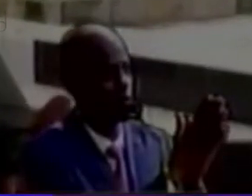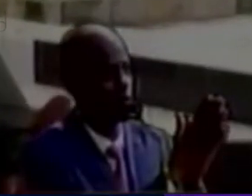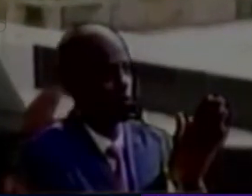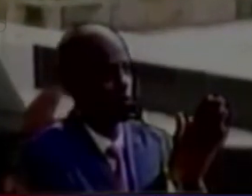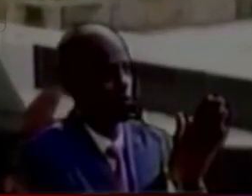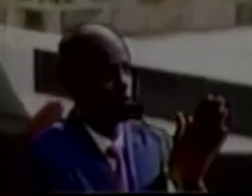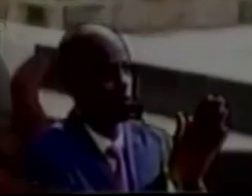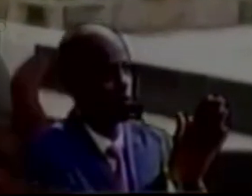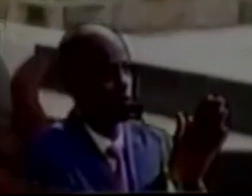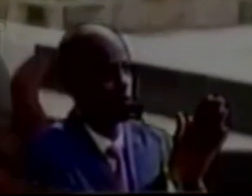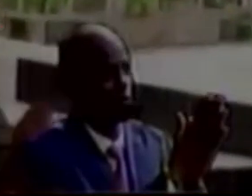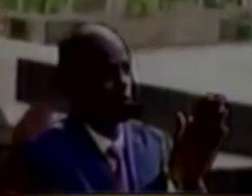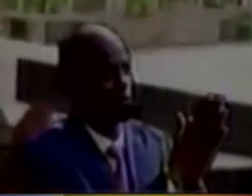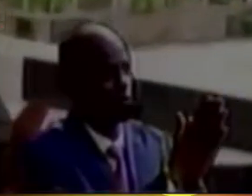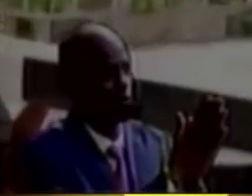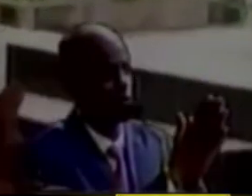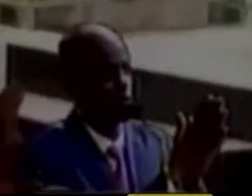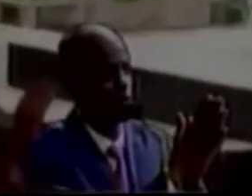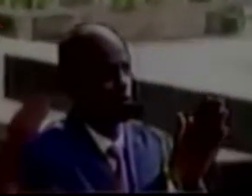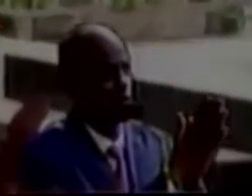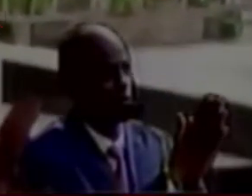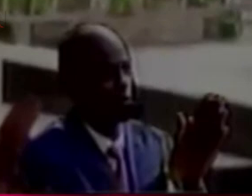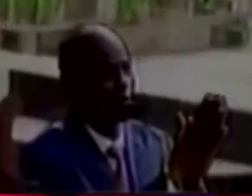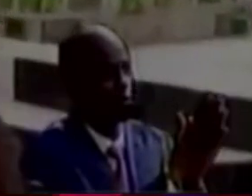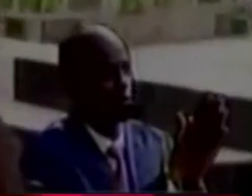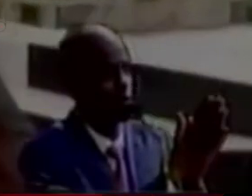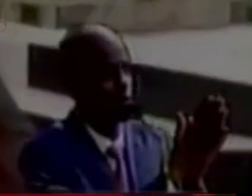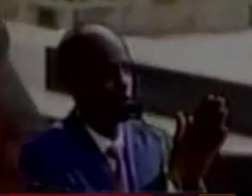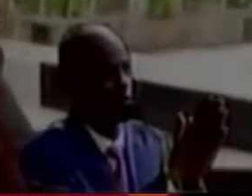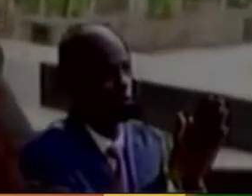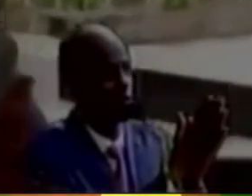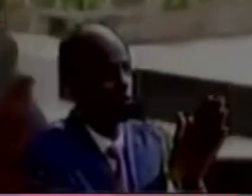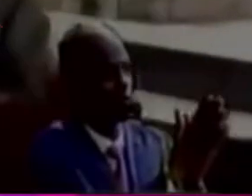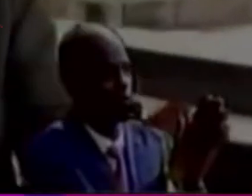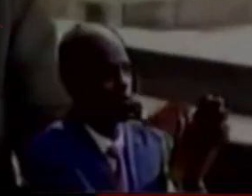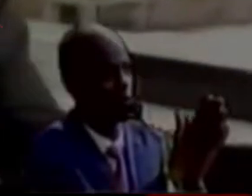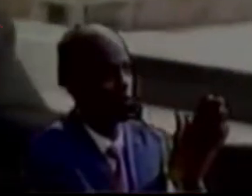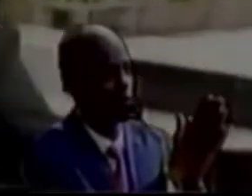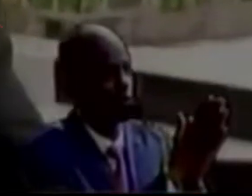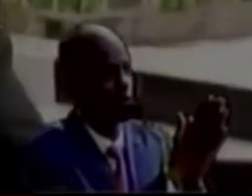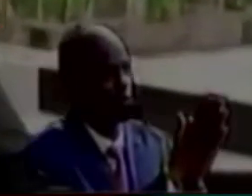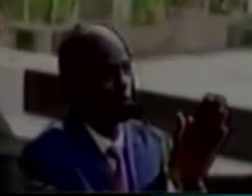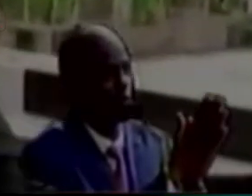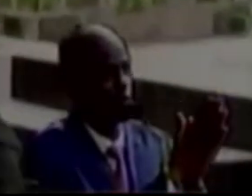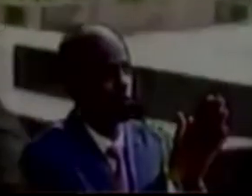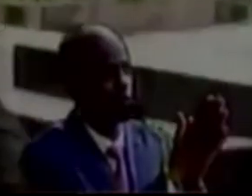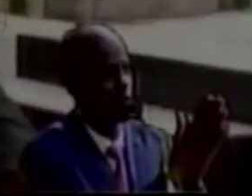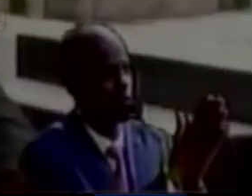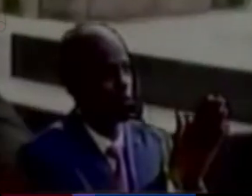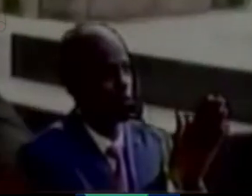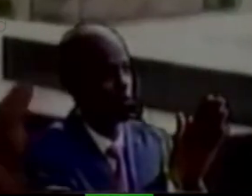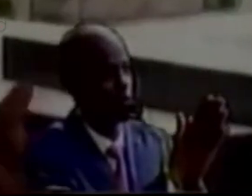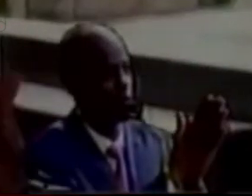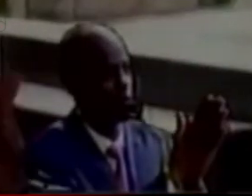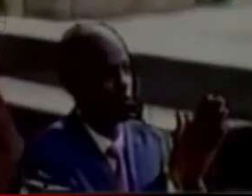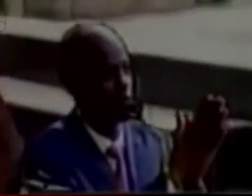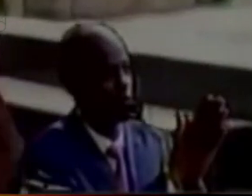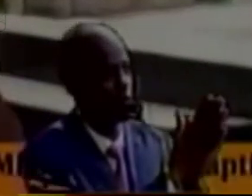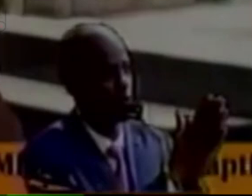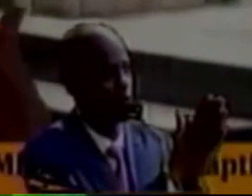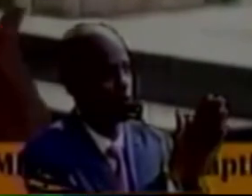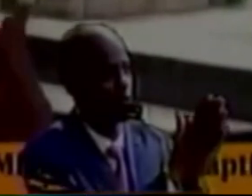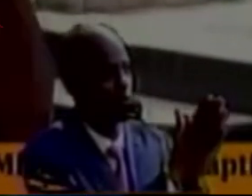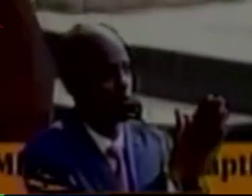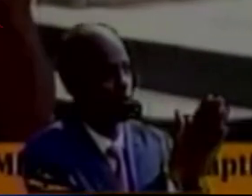que tout le monde, même leur dit que vous croyant, même leur pas admettre que vous croyant, tout le monde